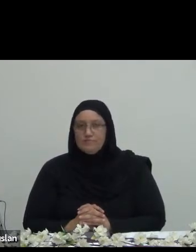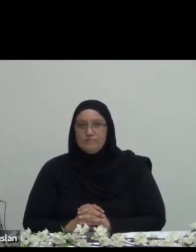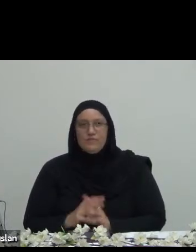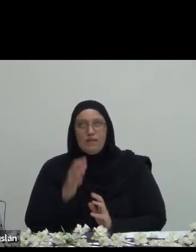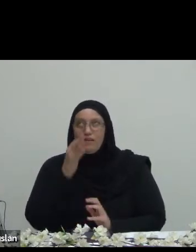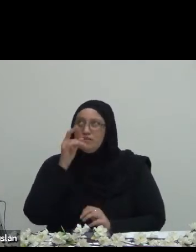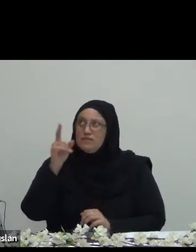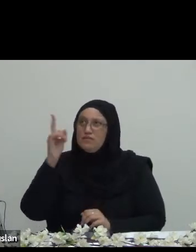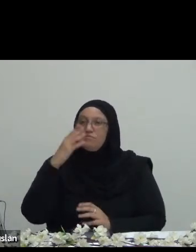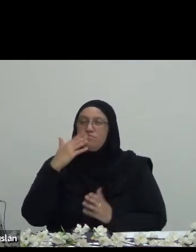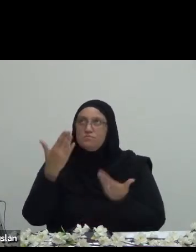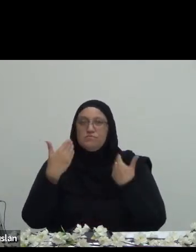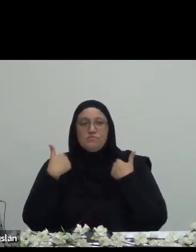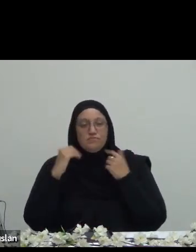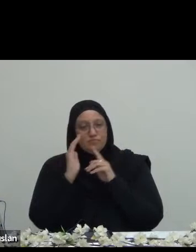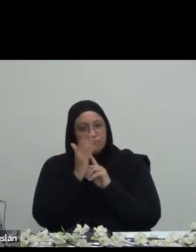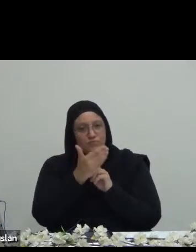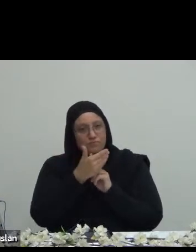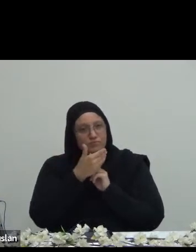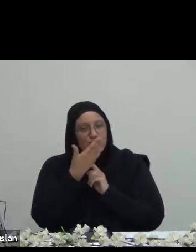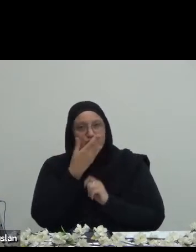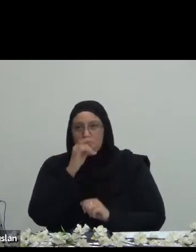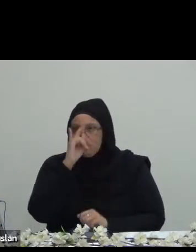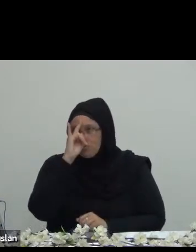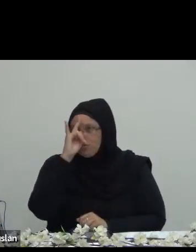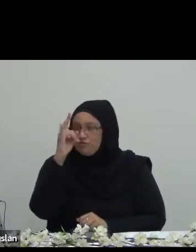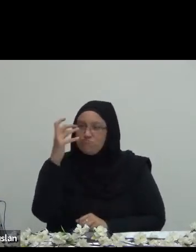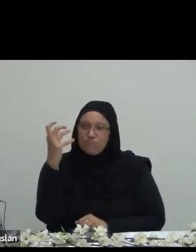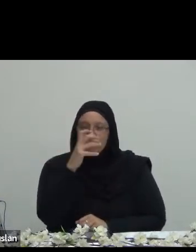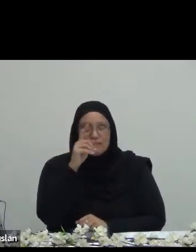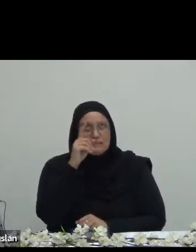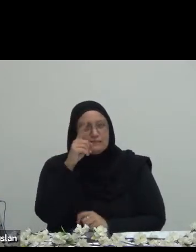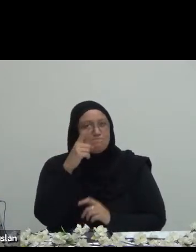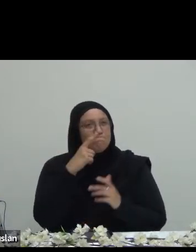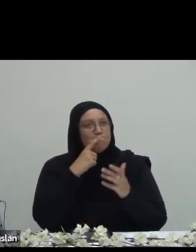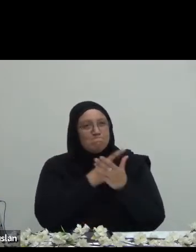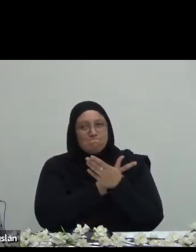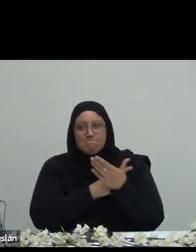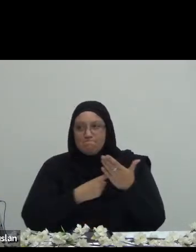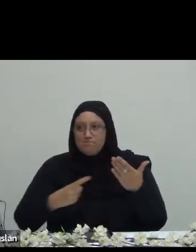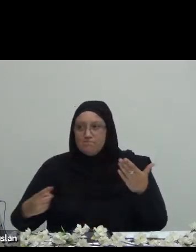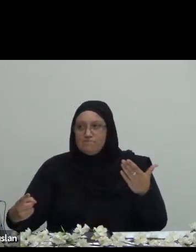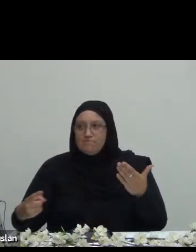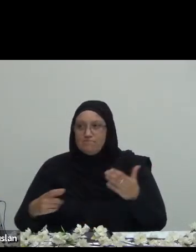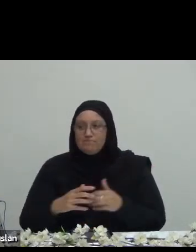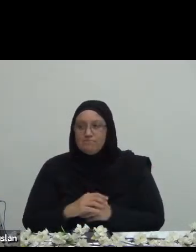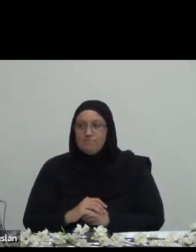أعوذ بالله من الشيطان الرجيم.